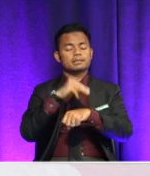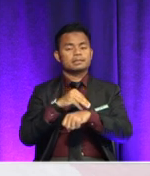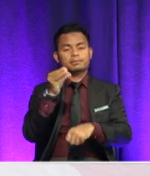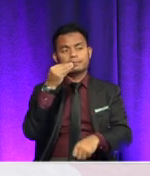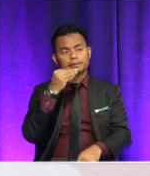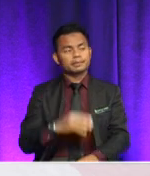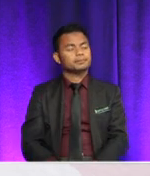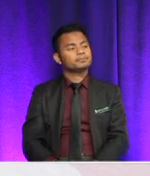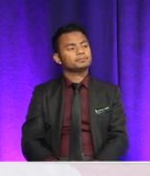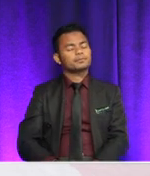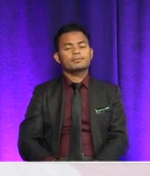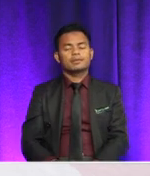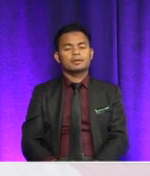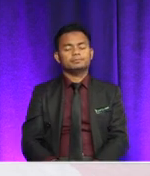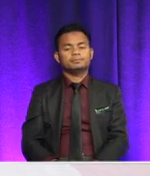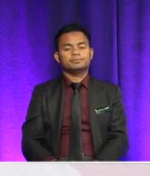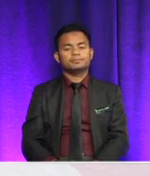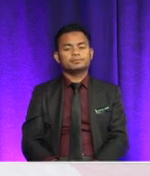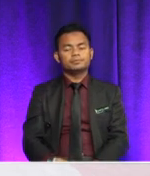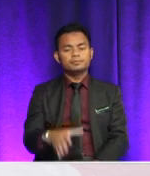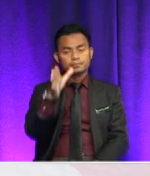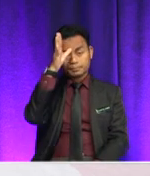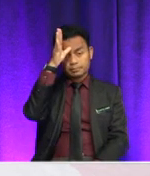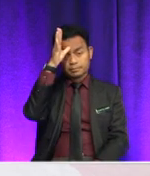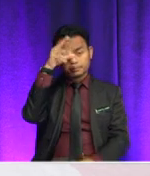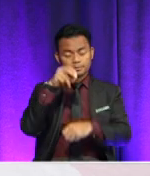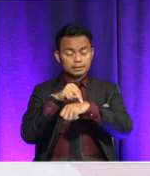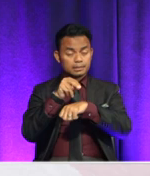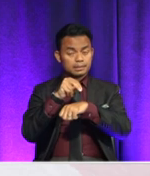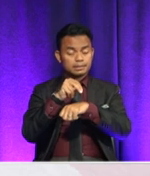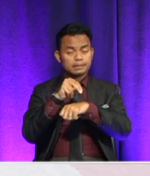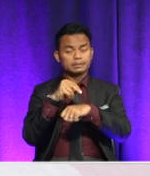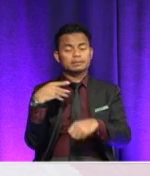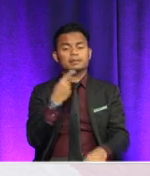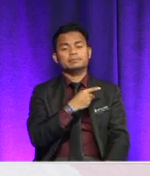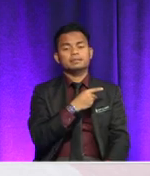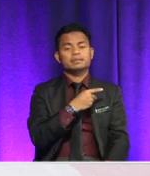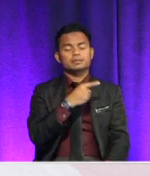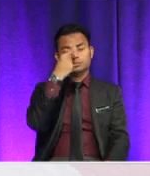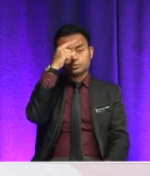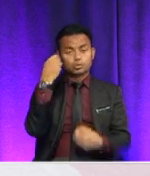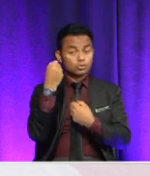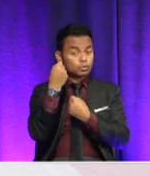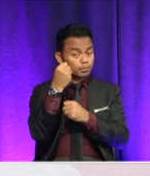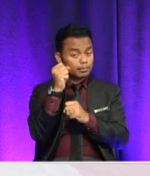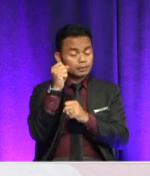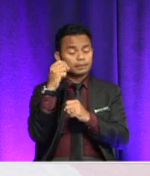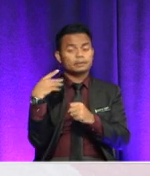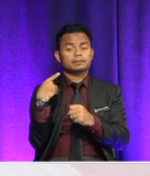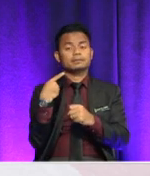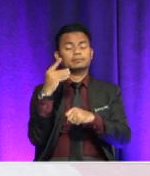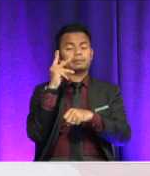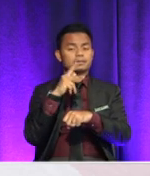baper menasehati kami supaya bersopan ketika makan supaya dan juga